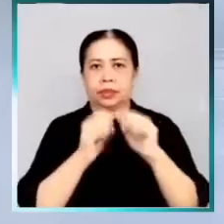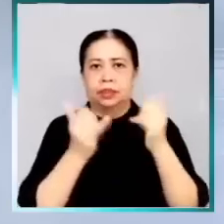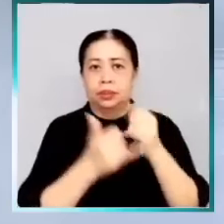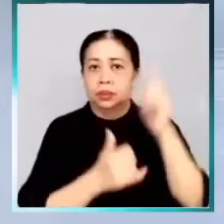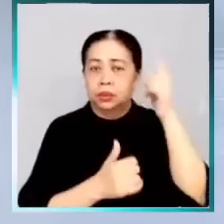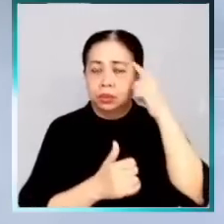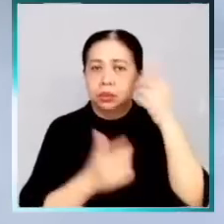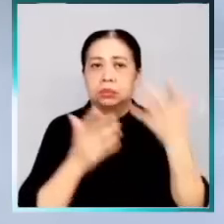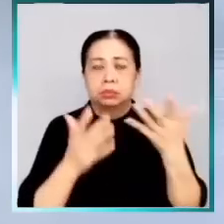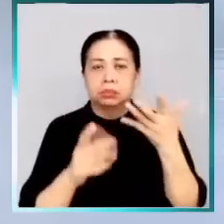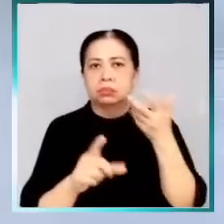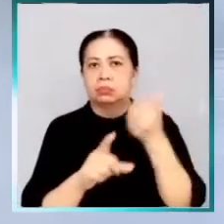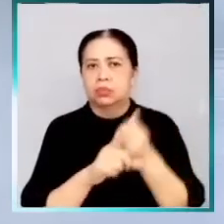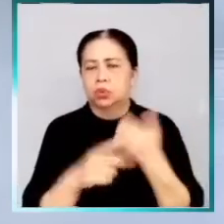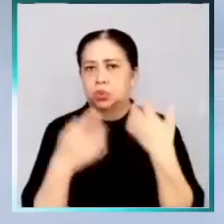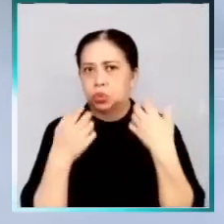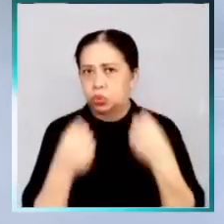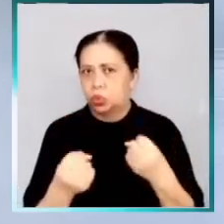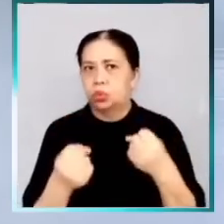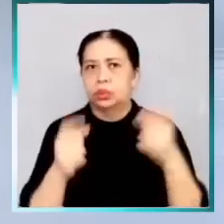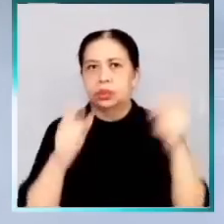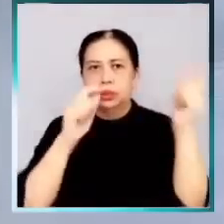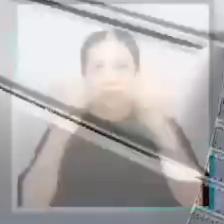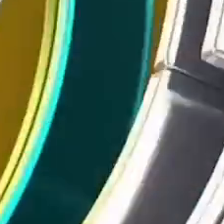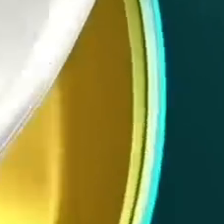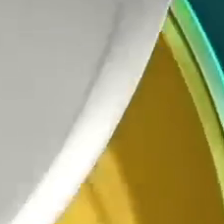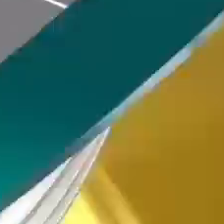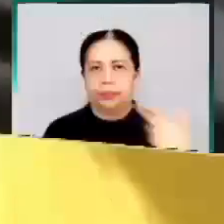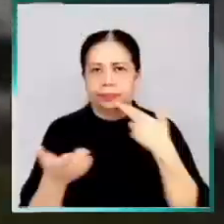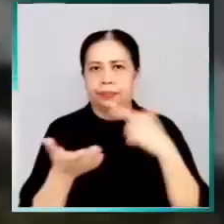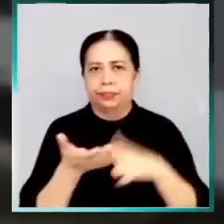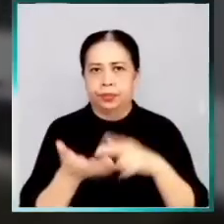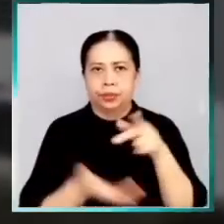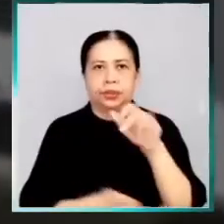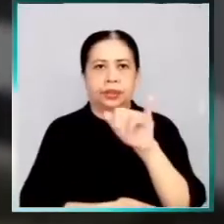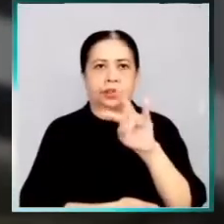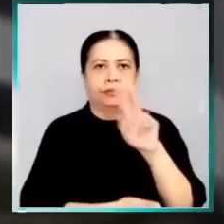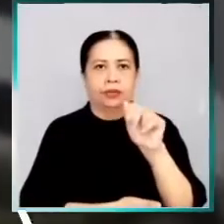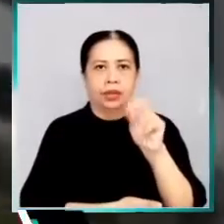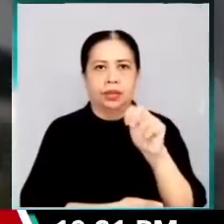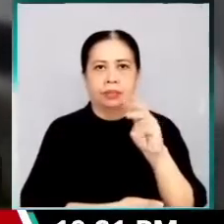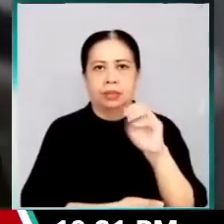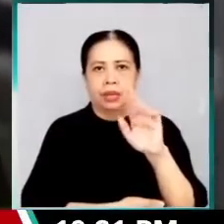ng malakas na bagyo. May report si Ivan Mayrina.